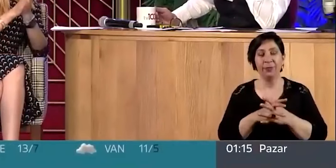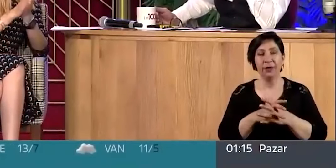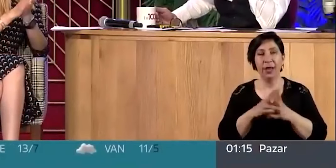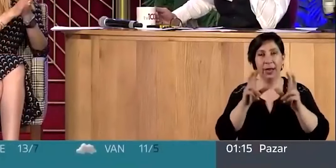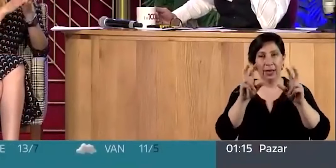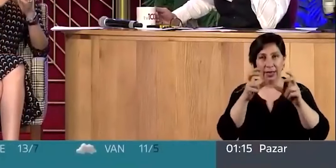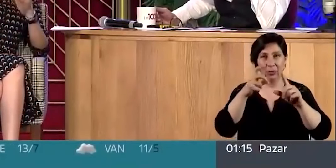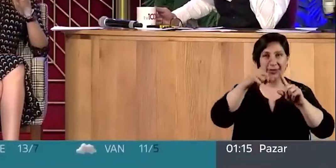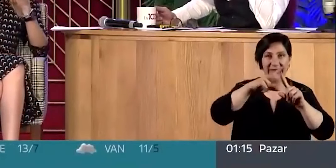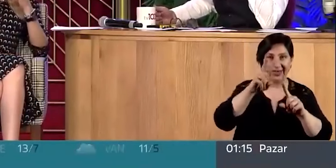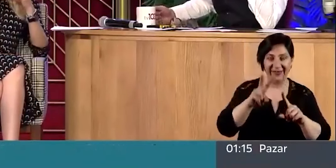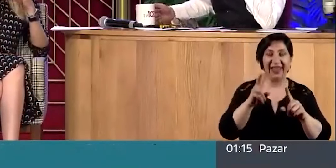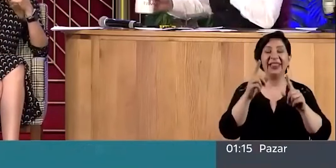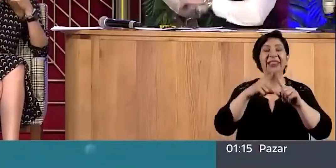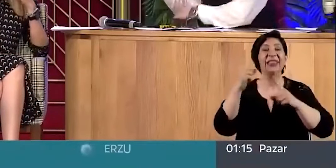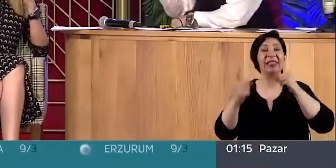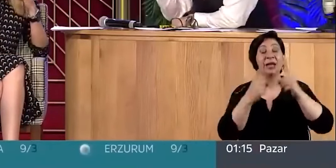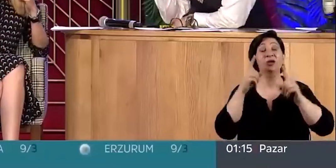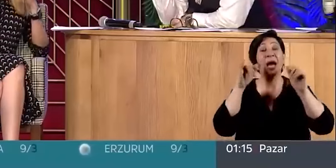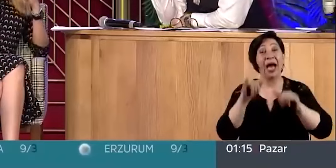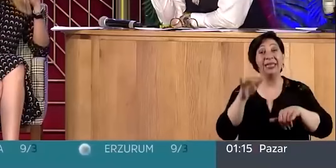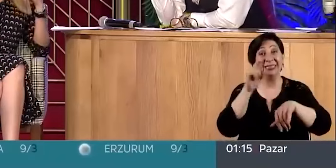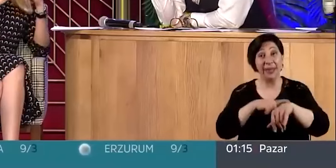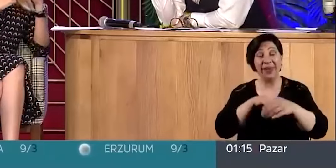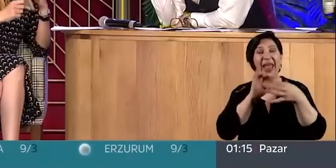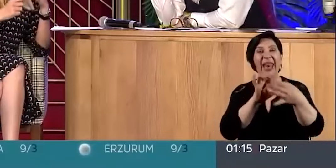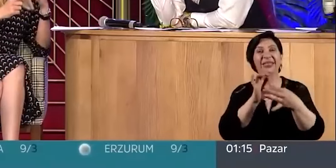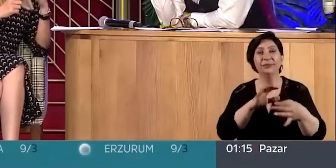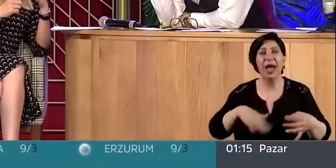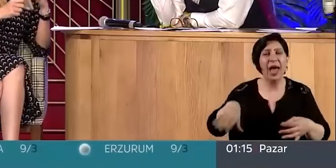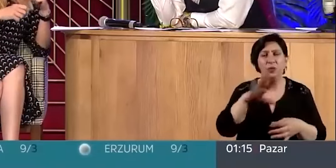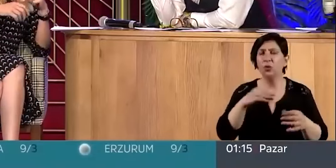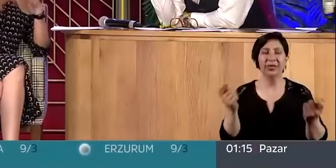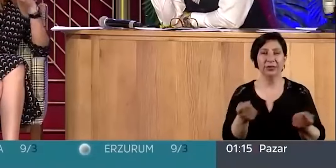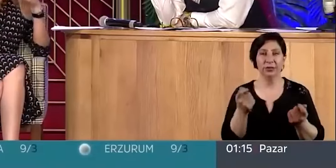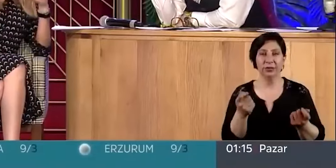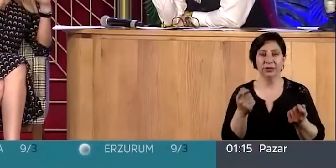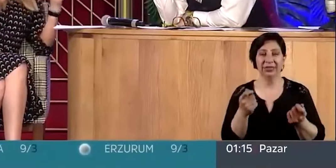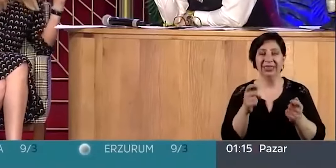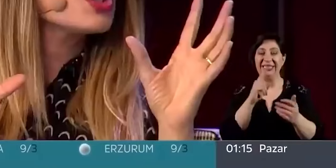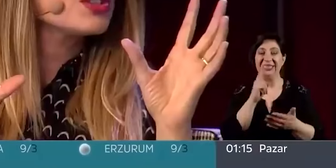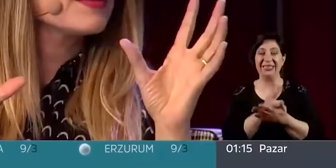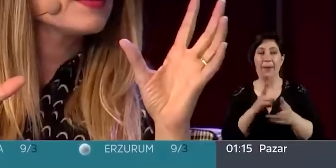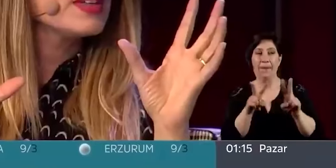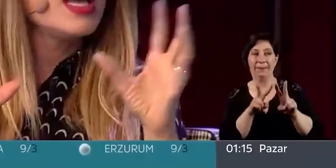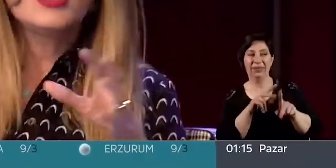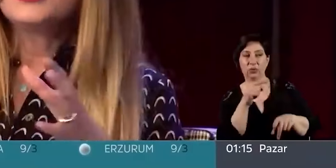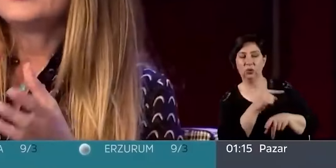Radyo, televizyonculuk, yani teknoloji ve aynı zamanda iletişimle ilgili her tür iş kesinlikle Mesut